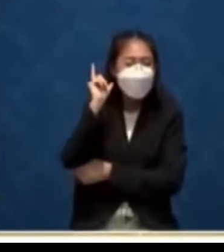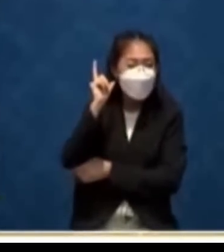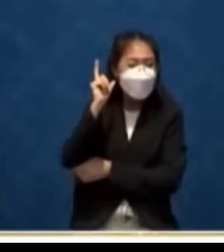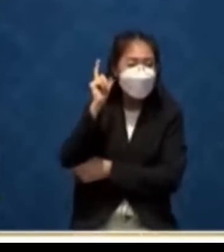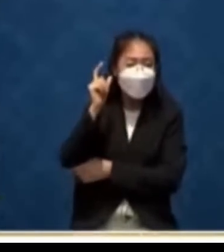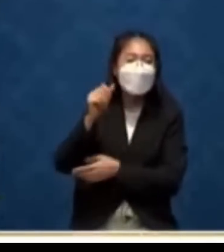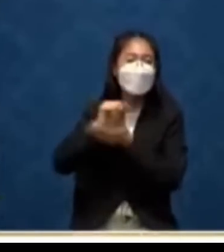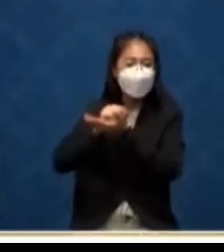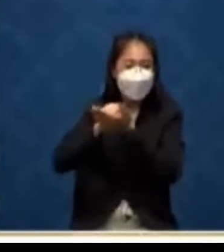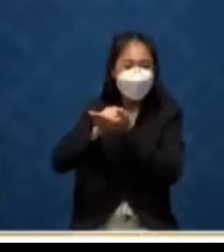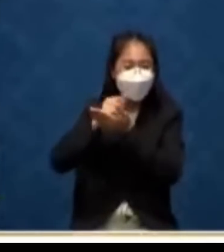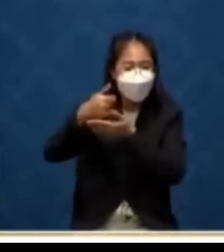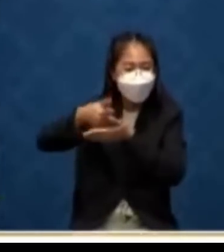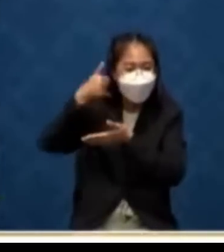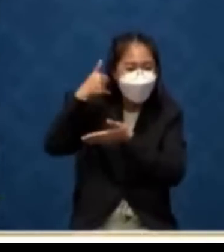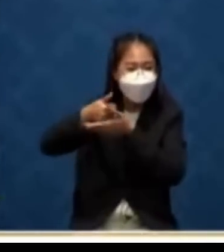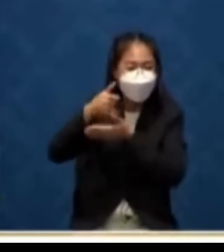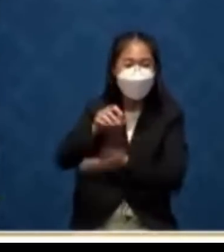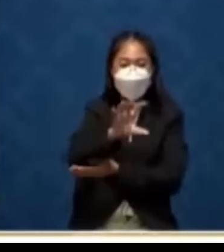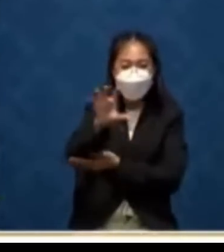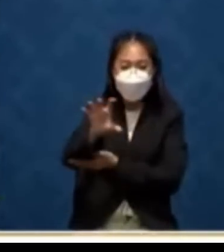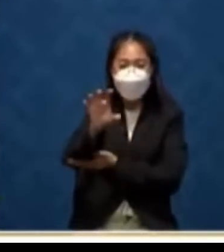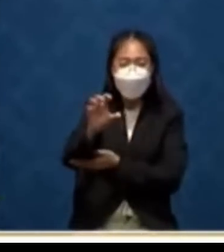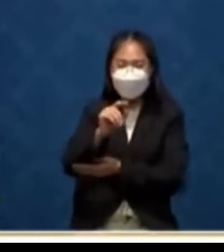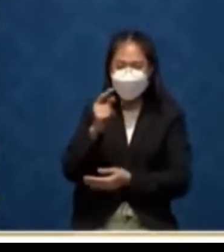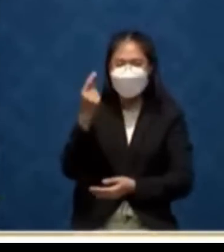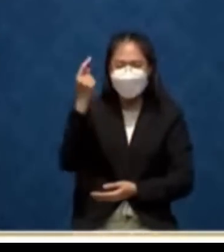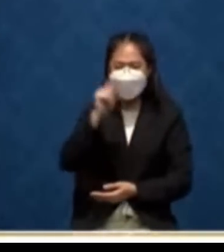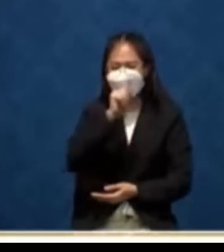ยากจะรู้จริงๆว่าเงินที่ได้เนี่ยเข้ากระเป๋าใครครับ